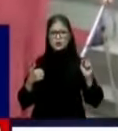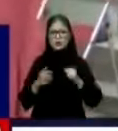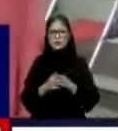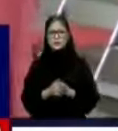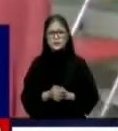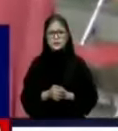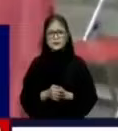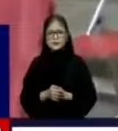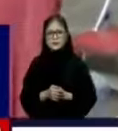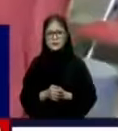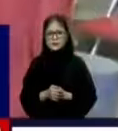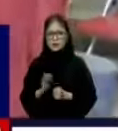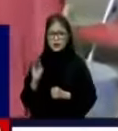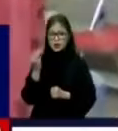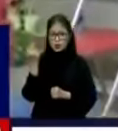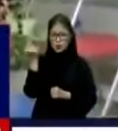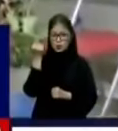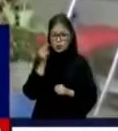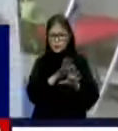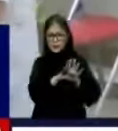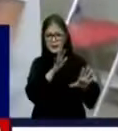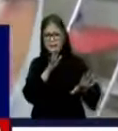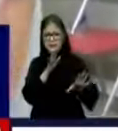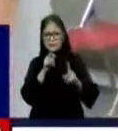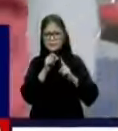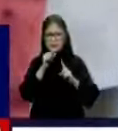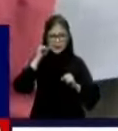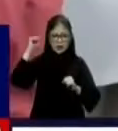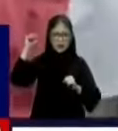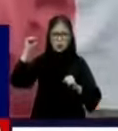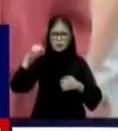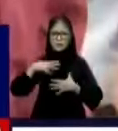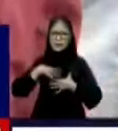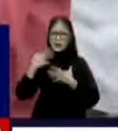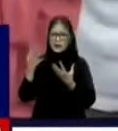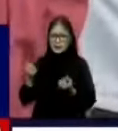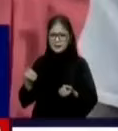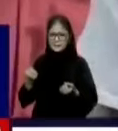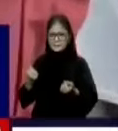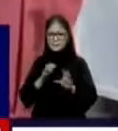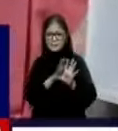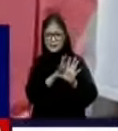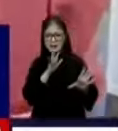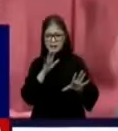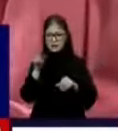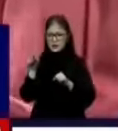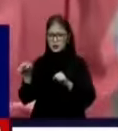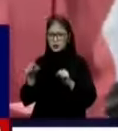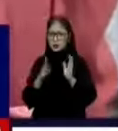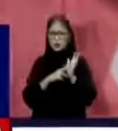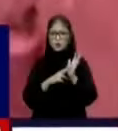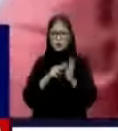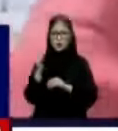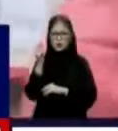Ya, Ketua Umum Partai Perindo Haritanu Sudipyo juga berharap parpolnya yang bernomor urut 16